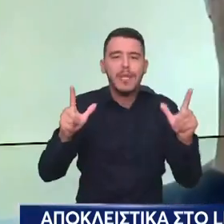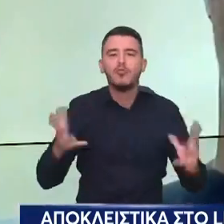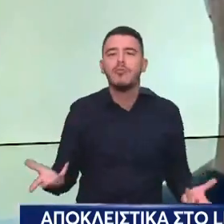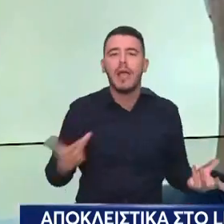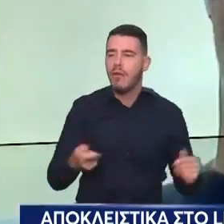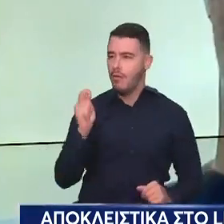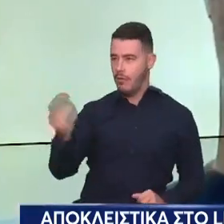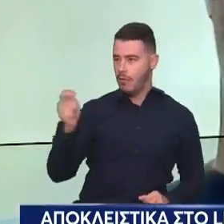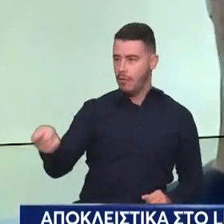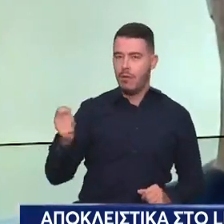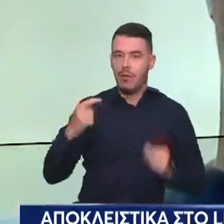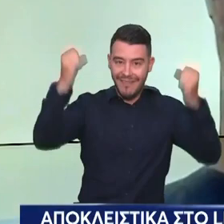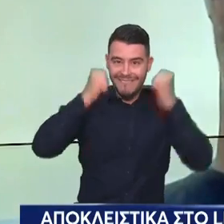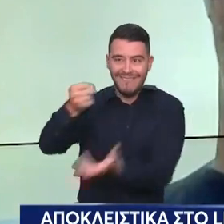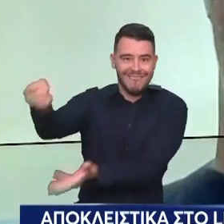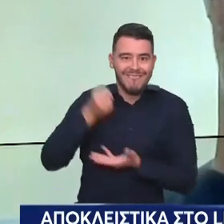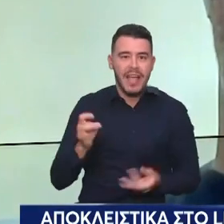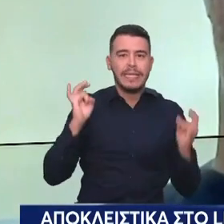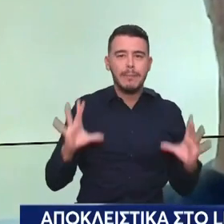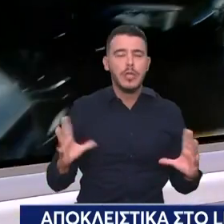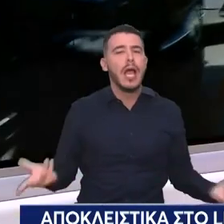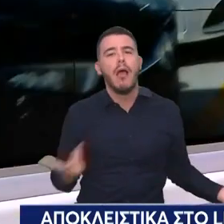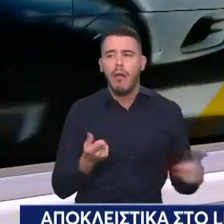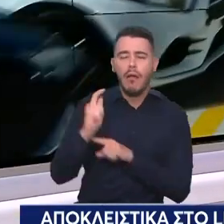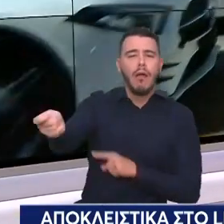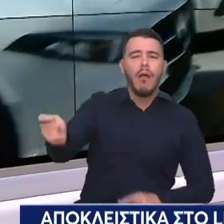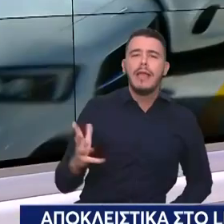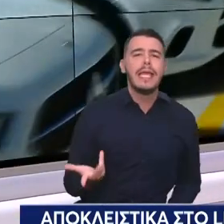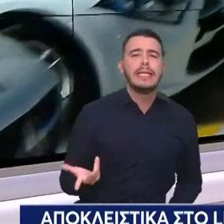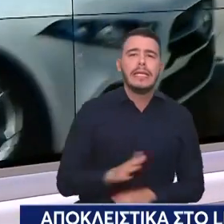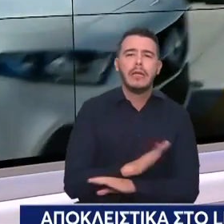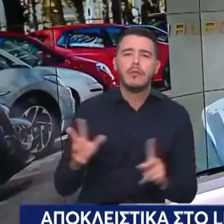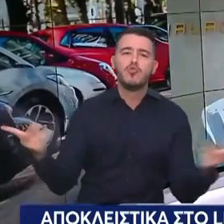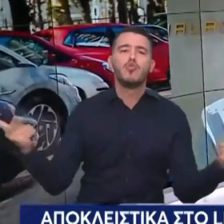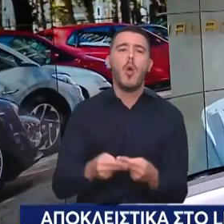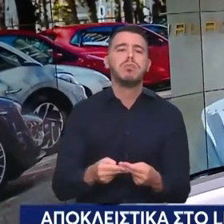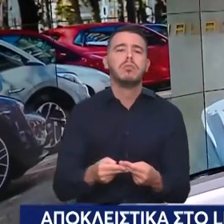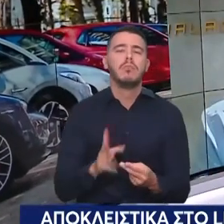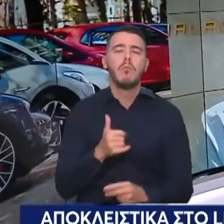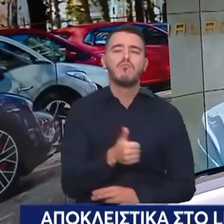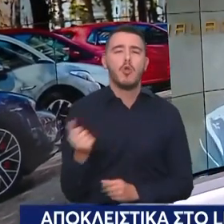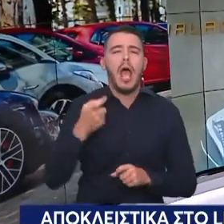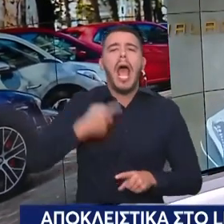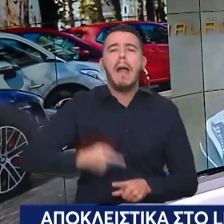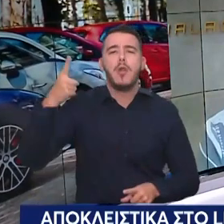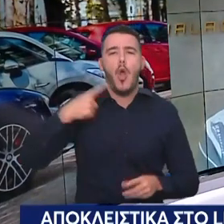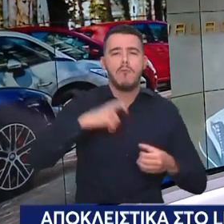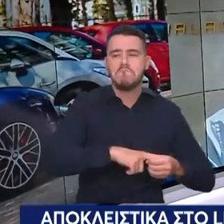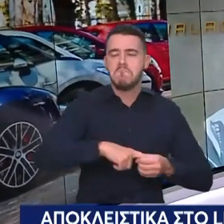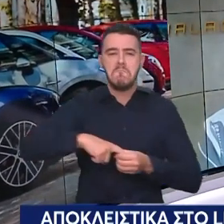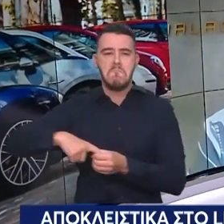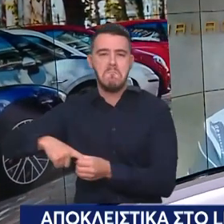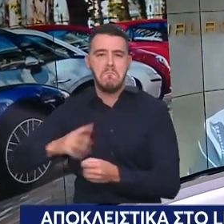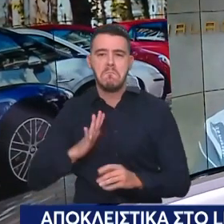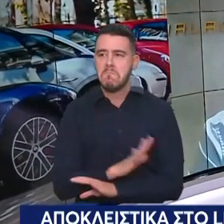πληρώσουν αυτό για το οποίο έχουμε ασφαλίσει τα αυτοκίνητά μας, θα σταματήσουμε να κάνουμε αυτές τις μεικτές ασφάλειες και θα κάνουμε την πιο απλή αυτή που ο νόμος προβλέπει και αυτό θα είναι